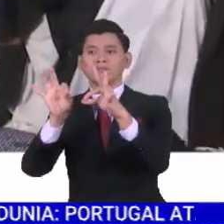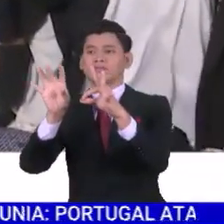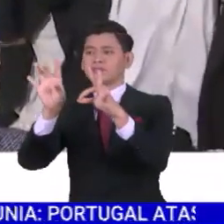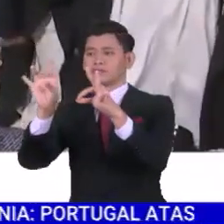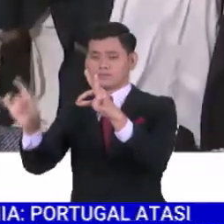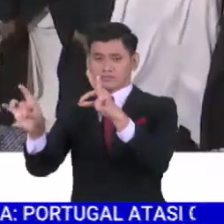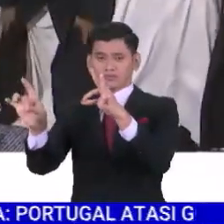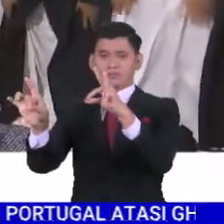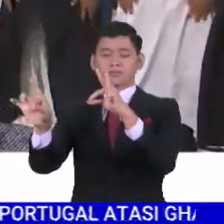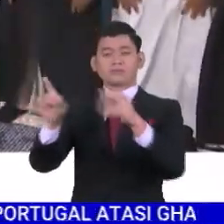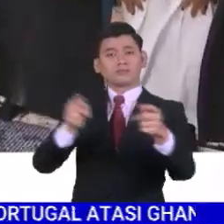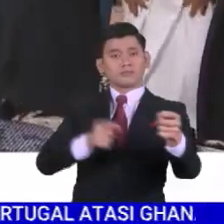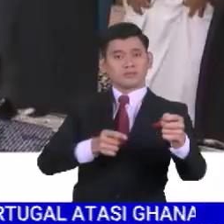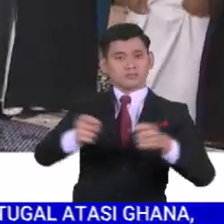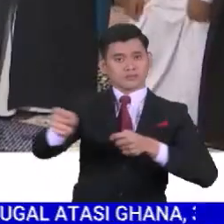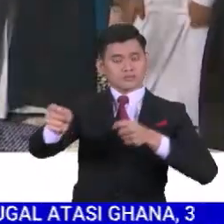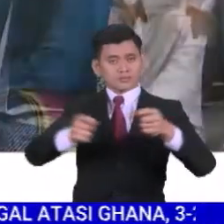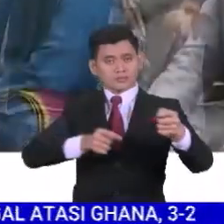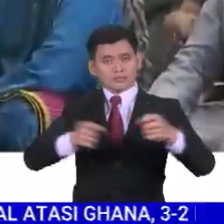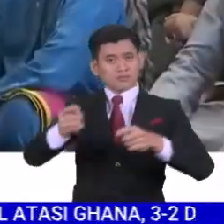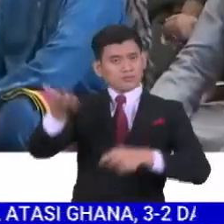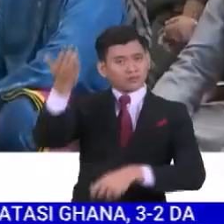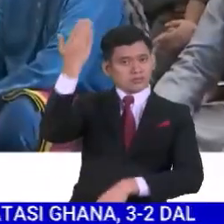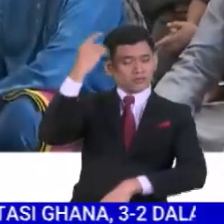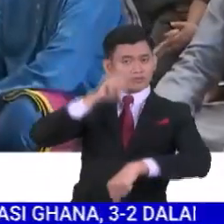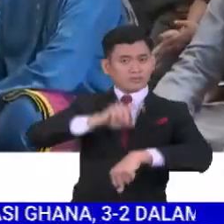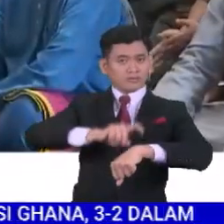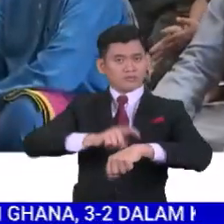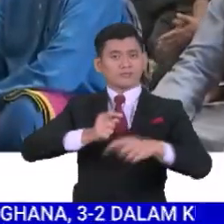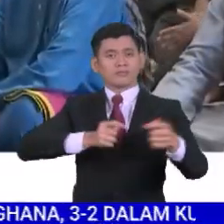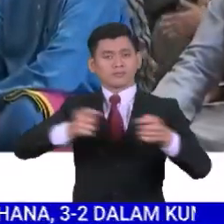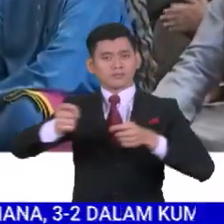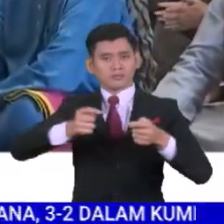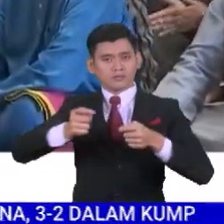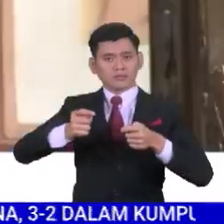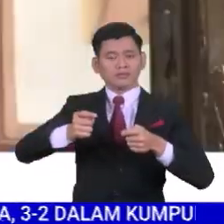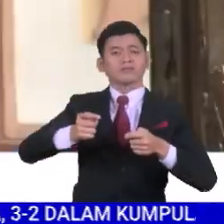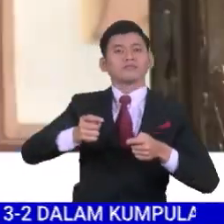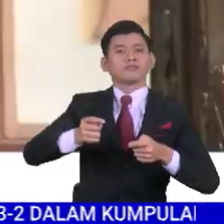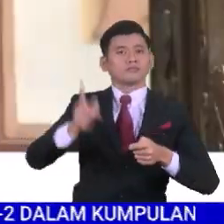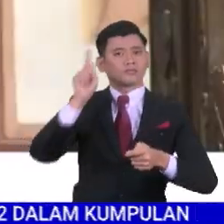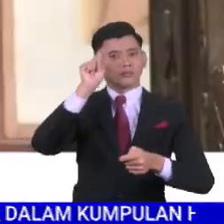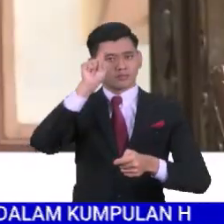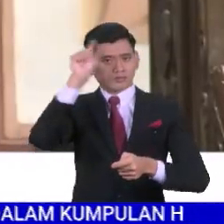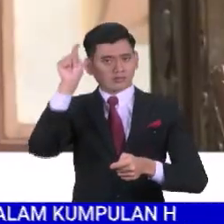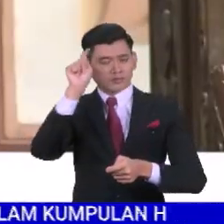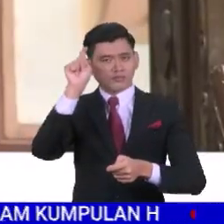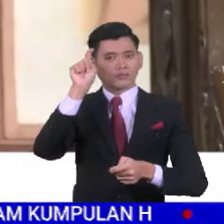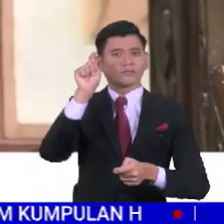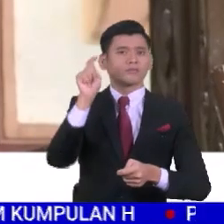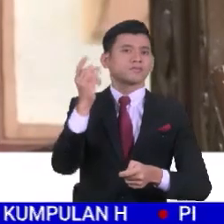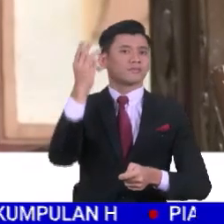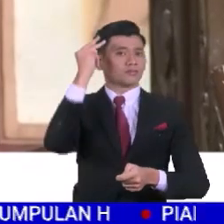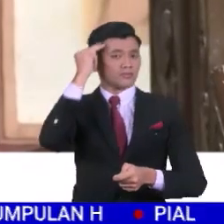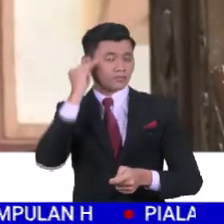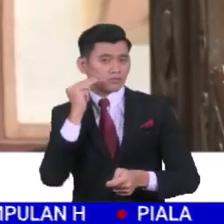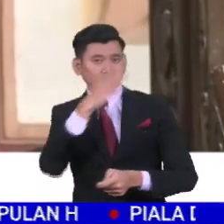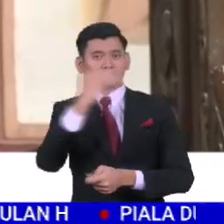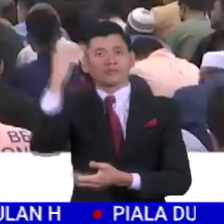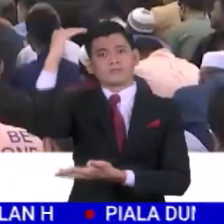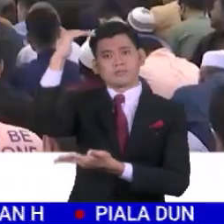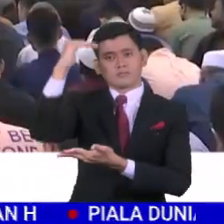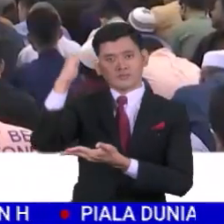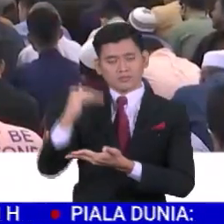di bawah kepemimpinan Tun dokter mahadir Muhammad terdahulu beliau turun memalukan bercadar menggunakan size kabinetnya